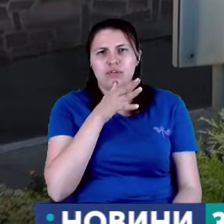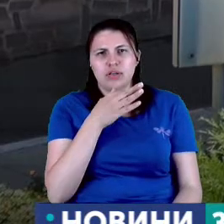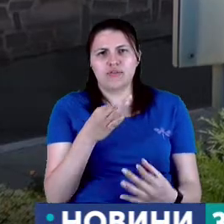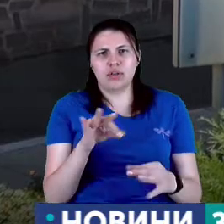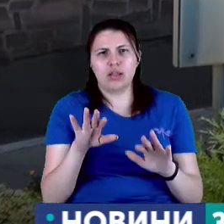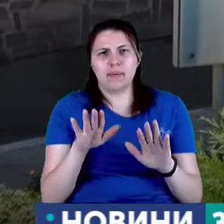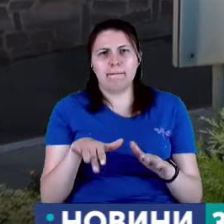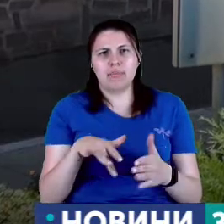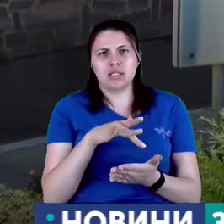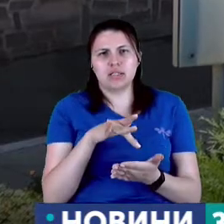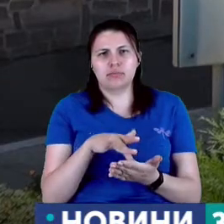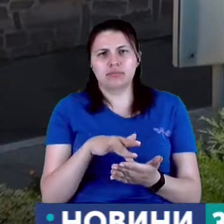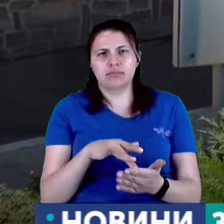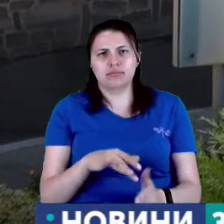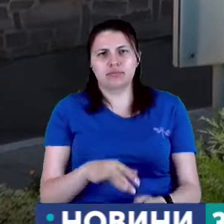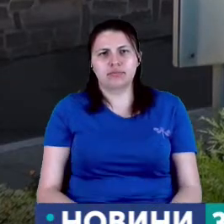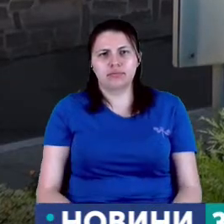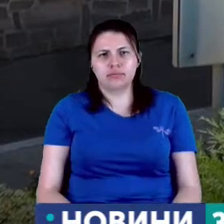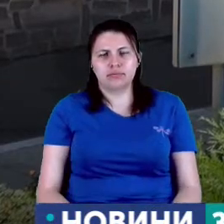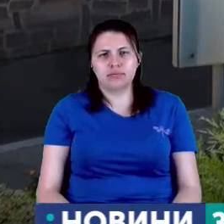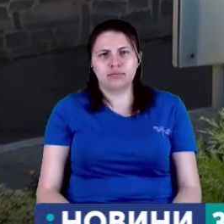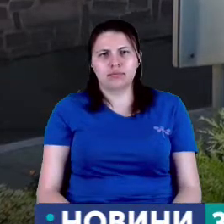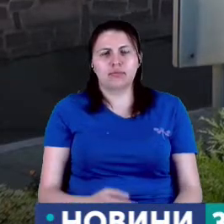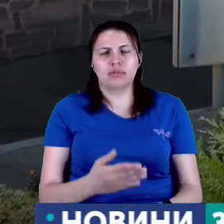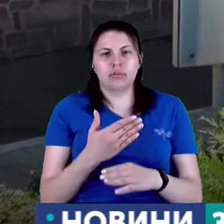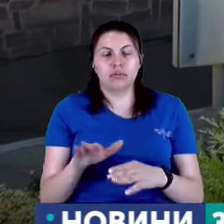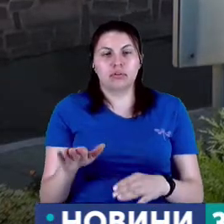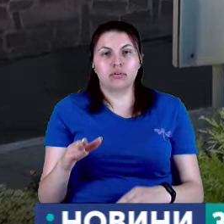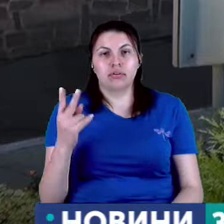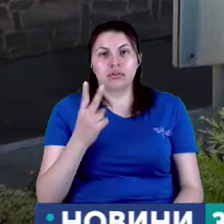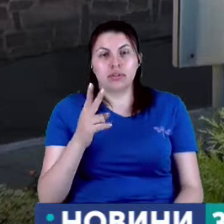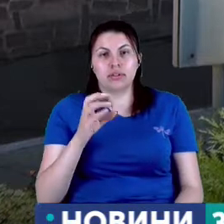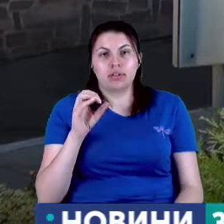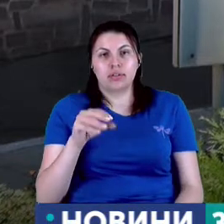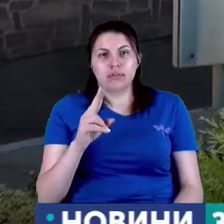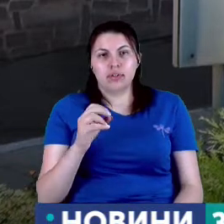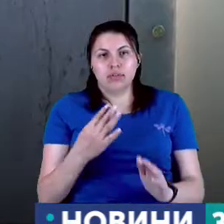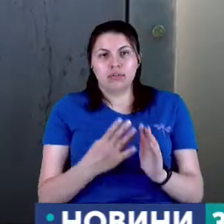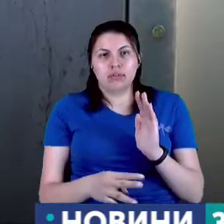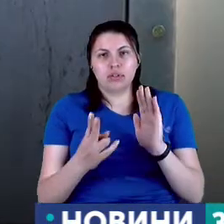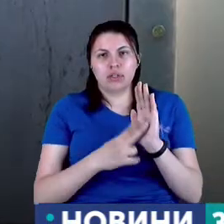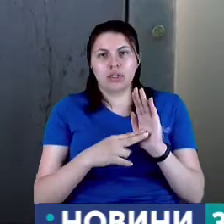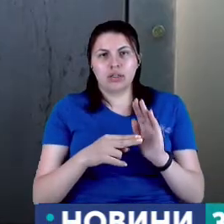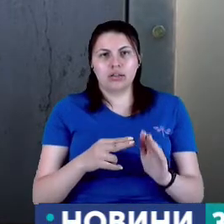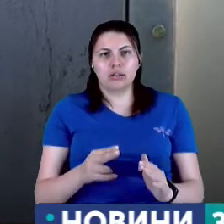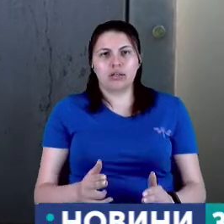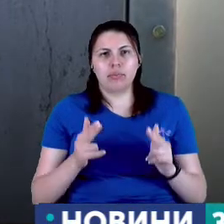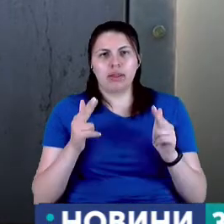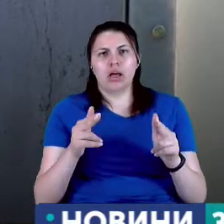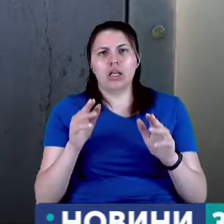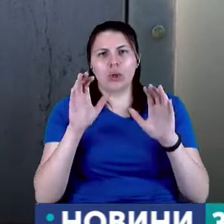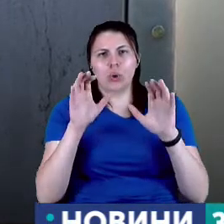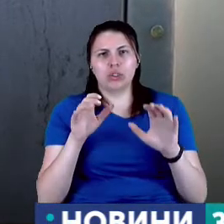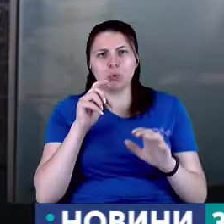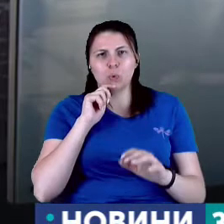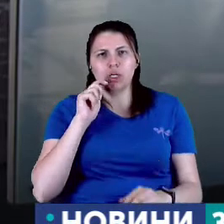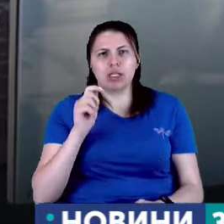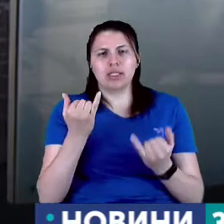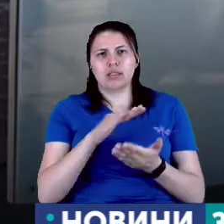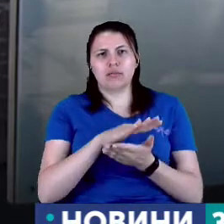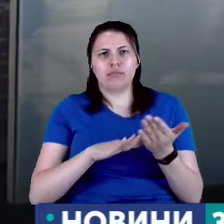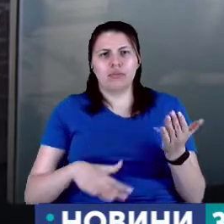Розпочато досудове розслідування за частиною 2 статті 297 Кримінального кодексу України. Наразі триваються всі необхідні слідчі